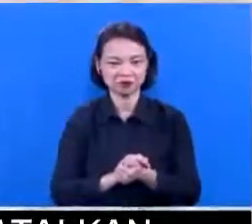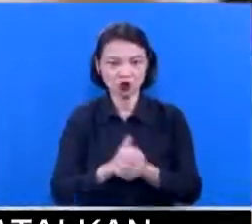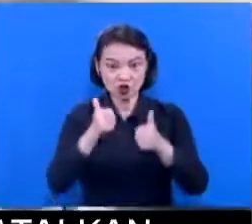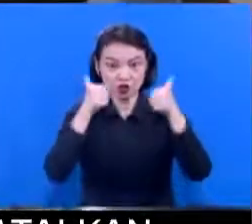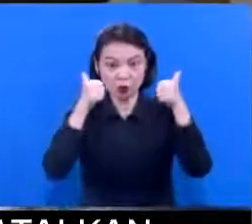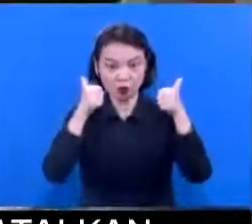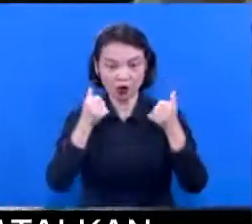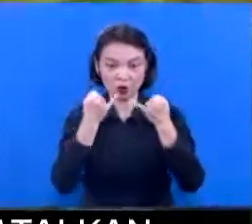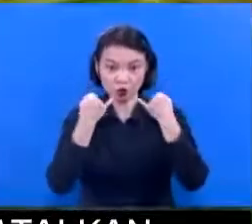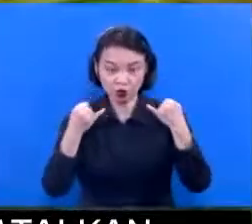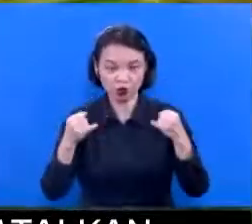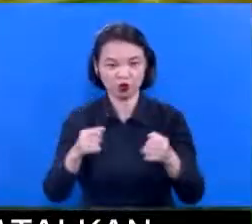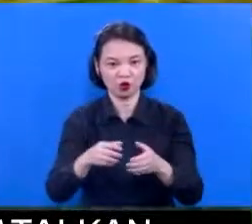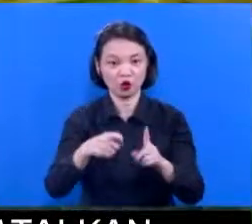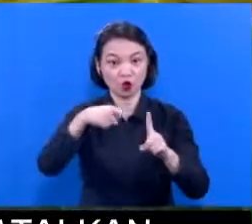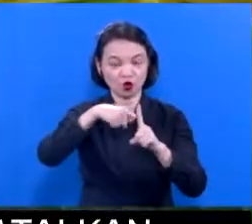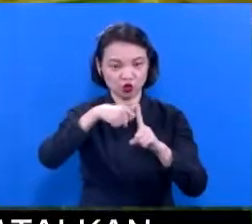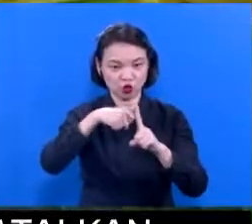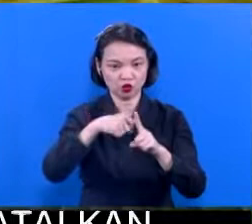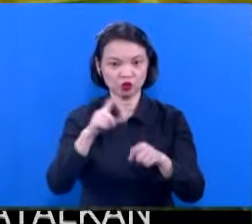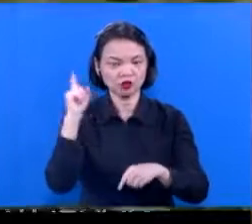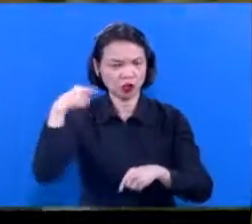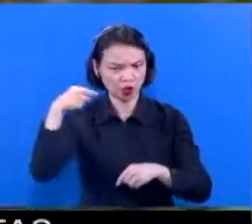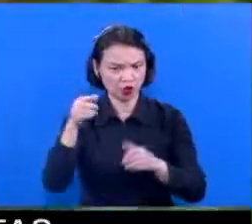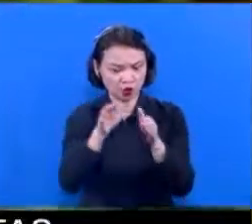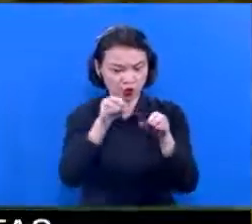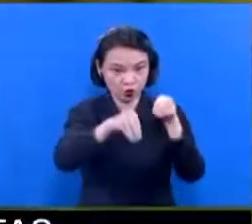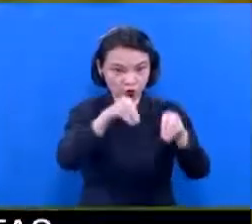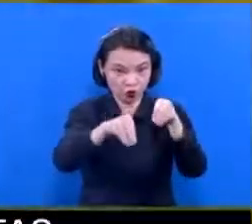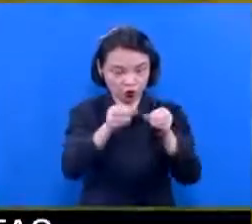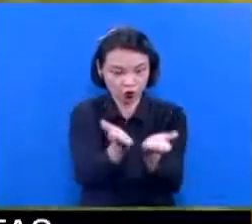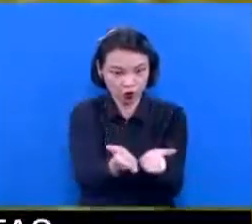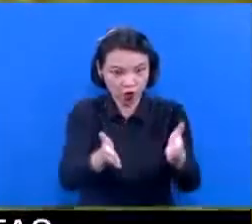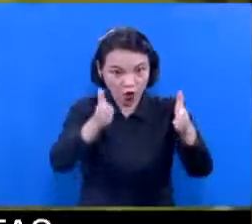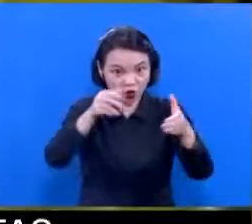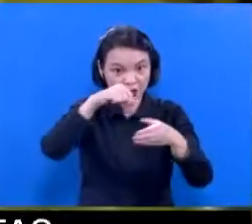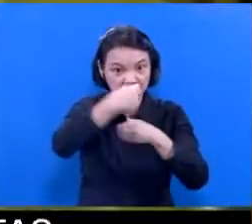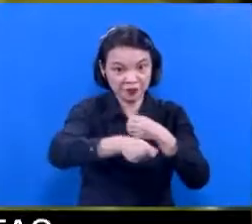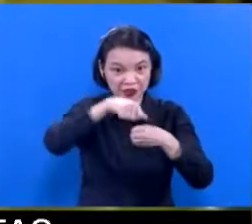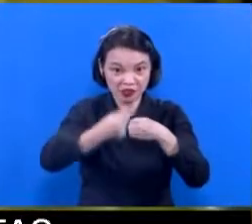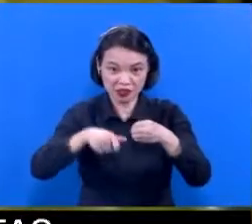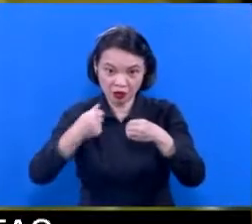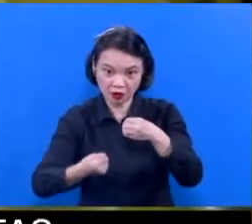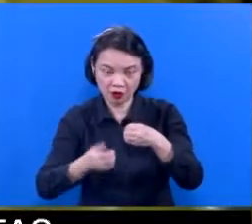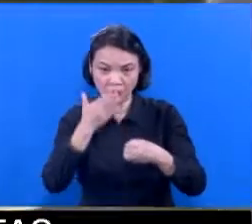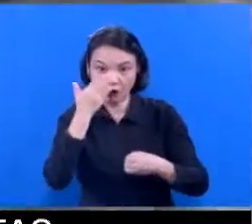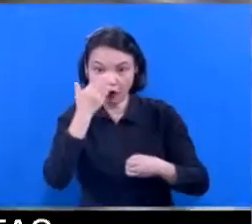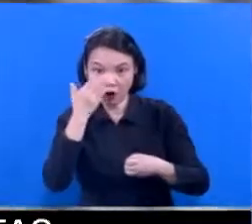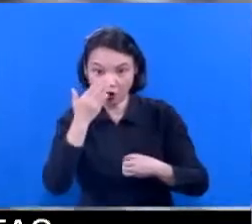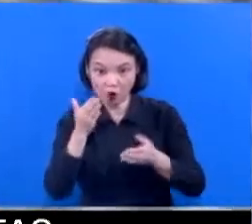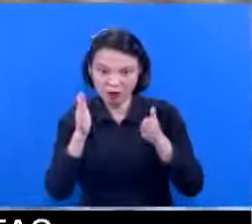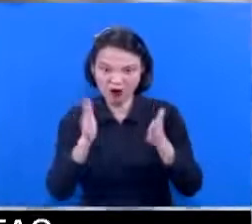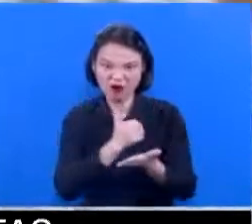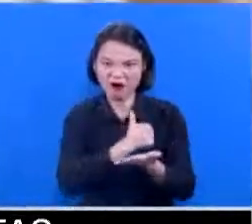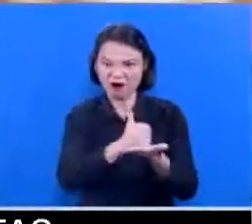lainnya adalah sang pedagang selalu menyimpan mie dan togenya dalam daun pisang sehingga menghasilkan aroma yang khas.